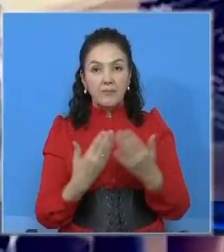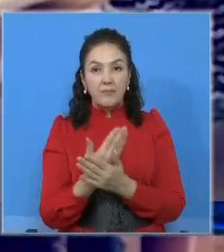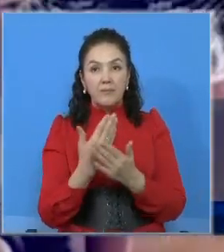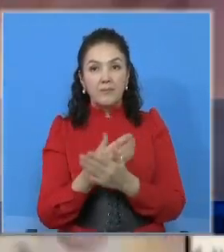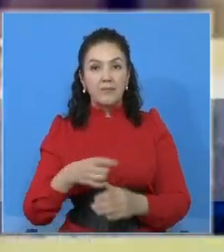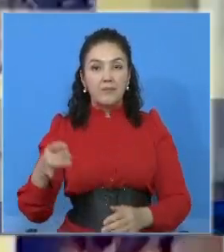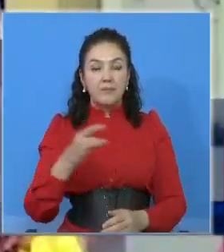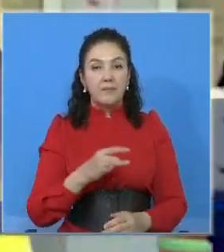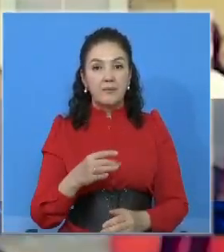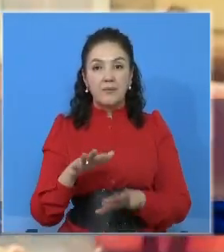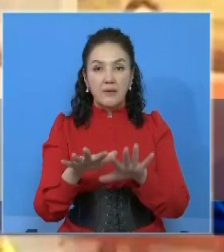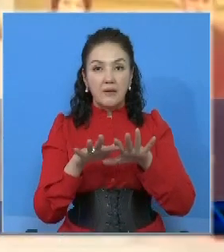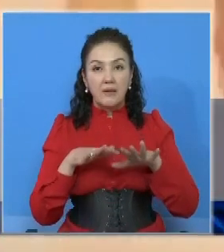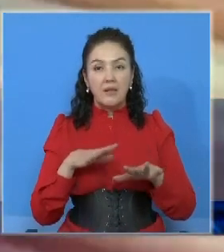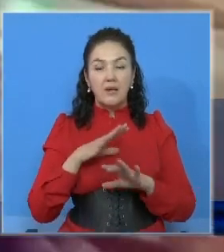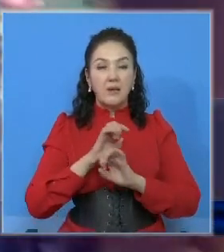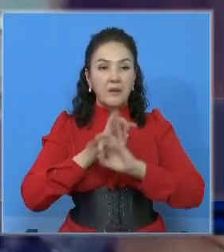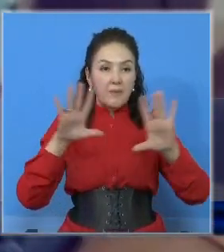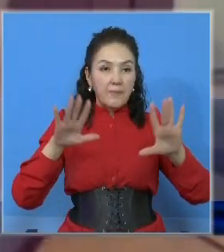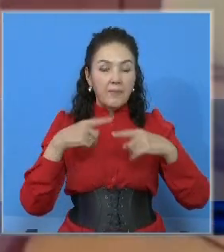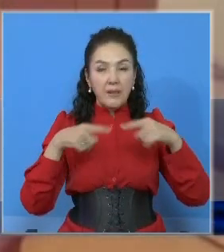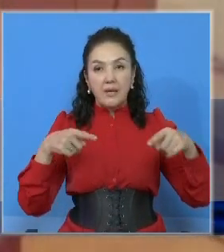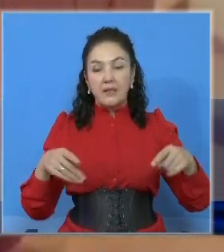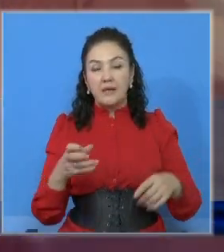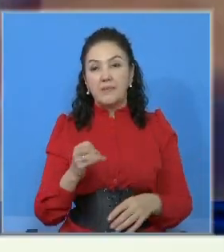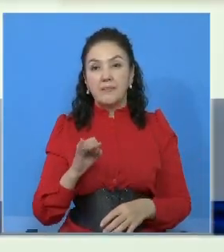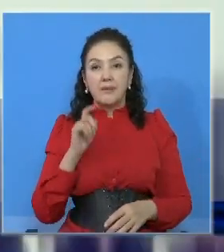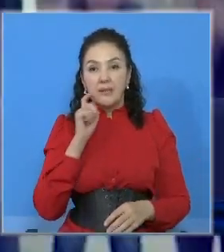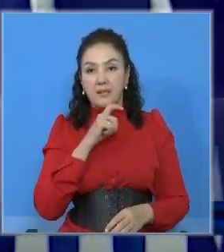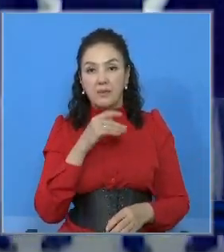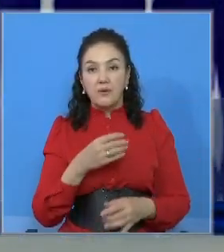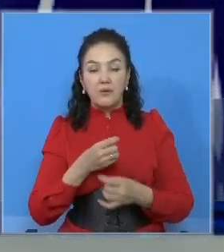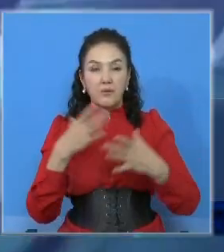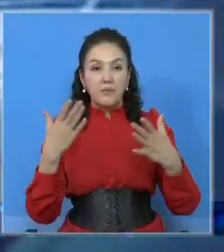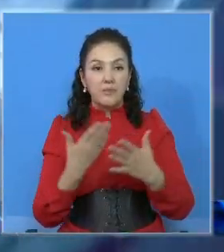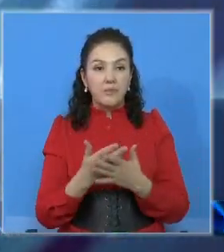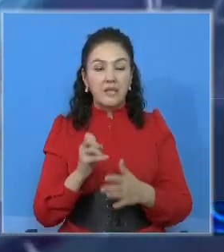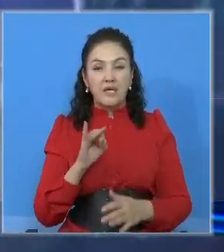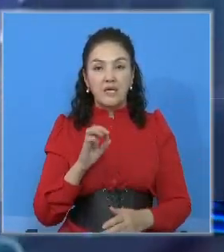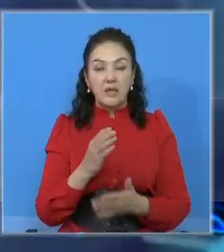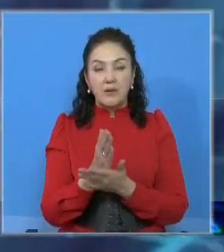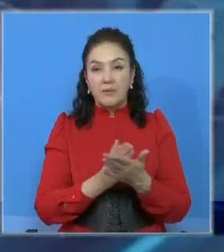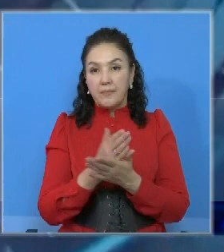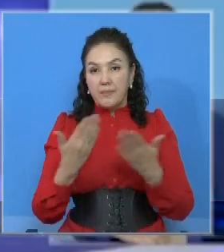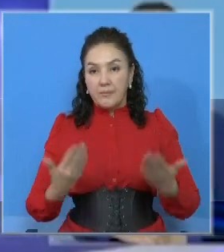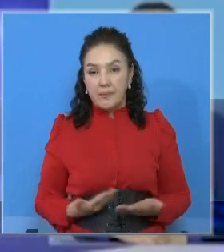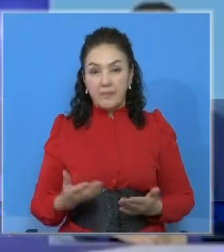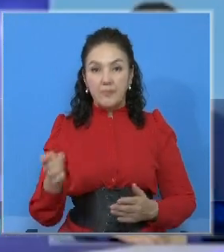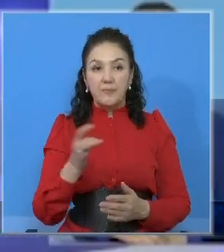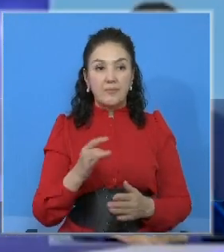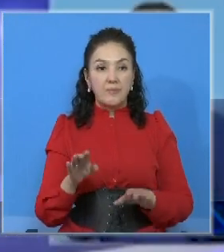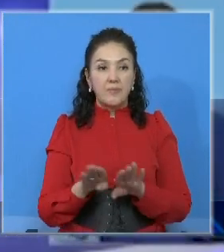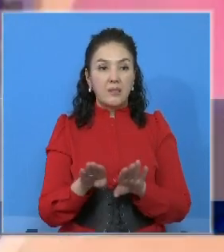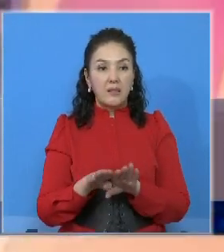новости региона зрителям он освещает различные аспекты экономической культурной социальной политической жизни региона